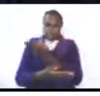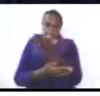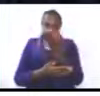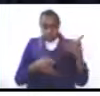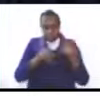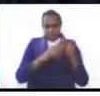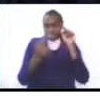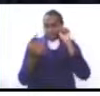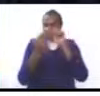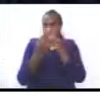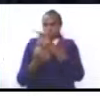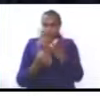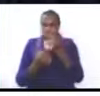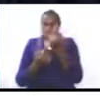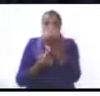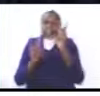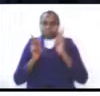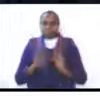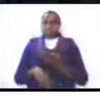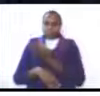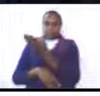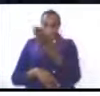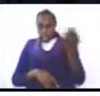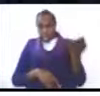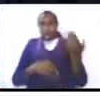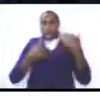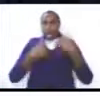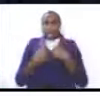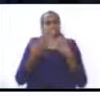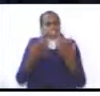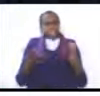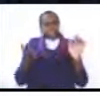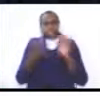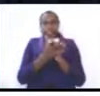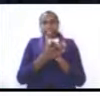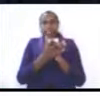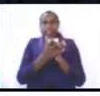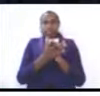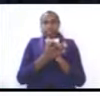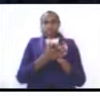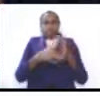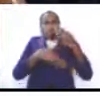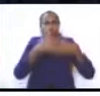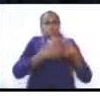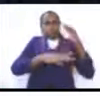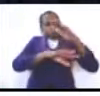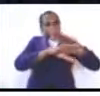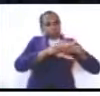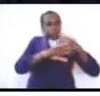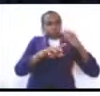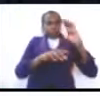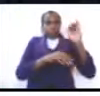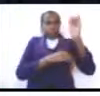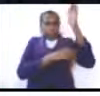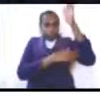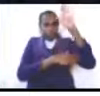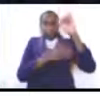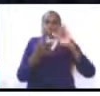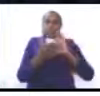ametukusudia. Kila mmoja wetu tunayo jambo ambayo tumeitiwa na Mungu ndio